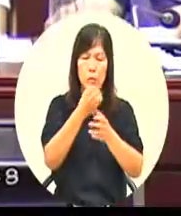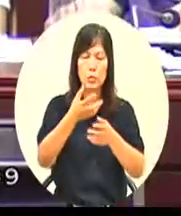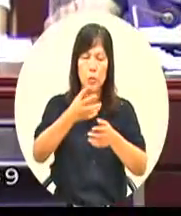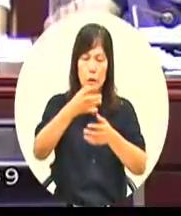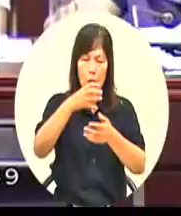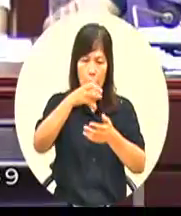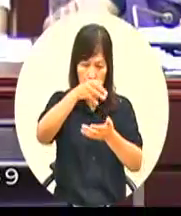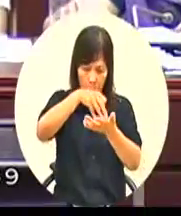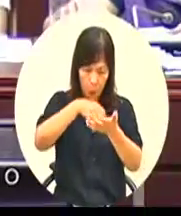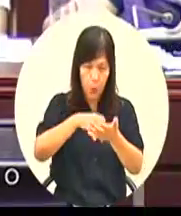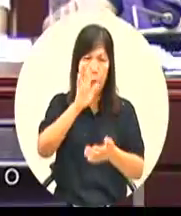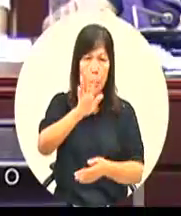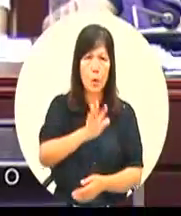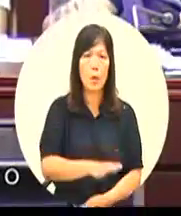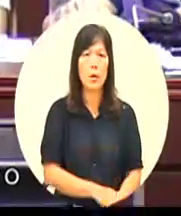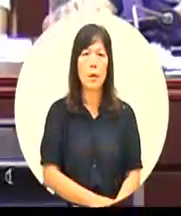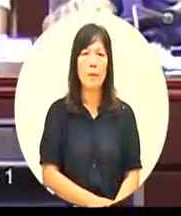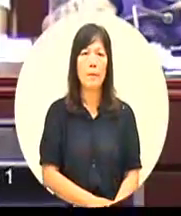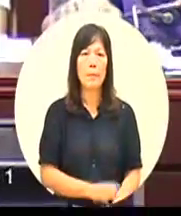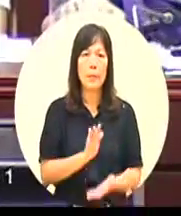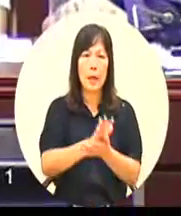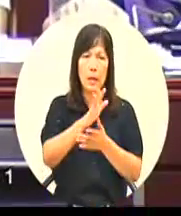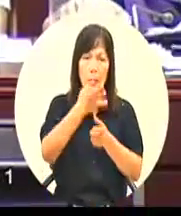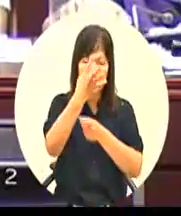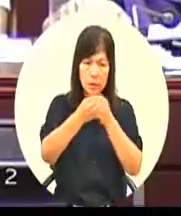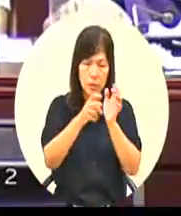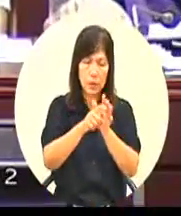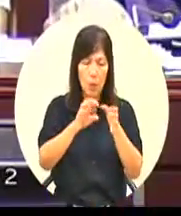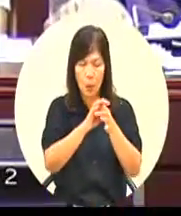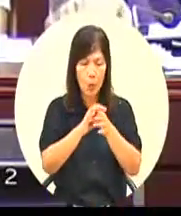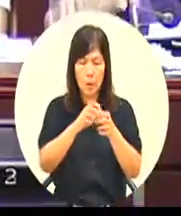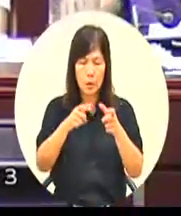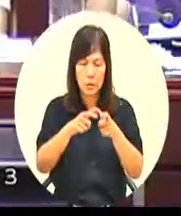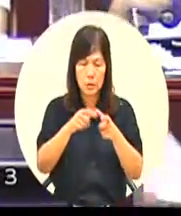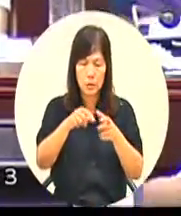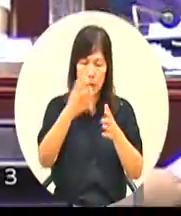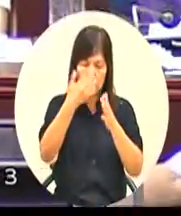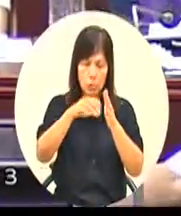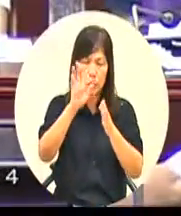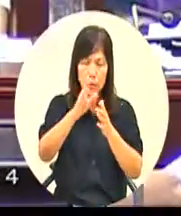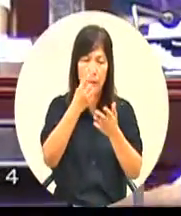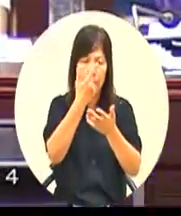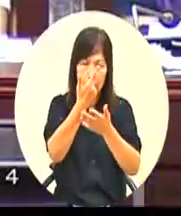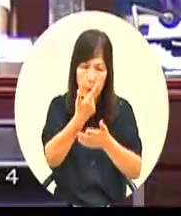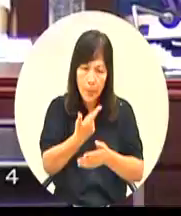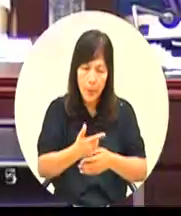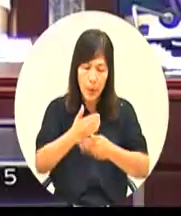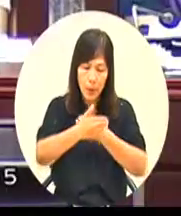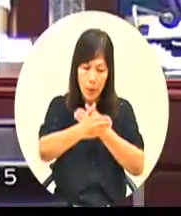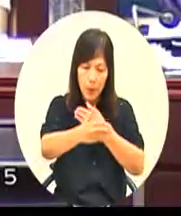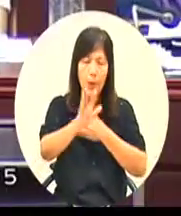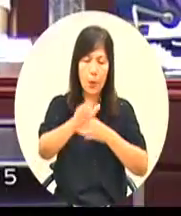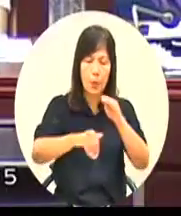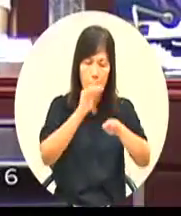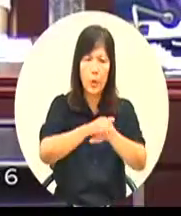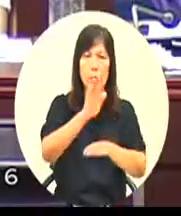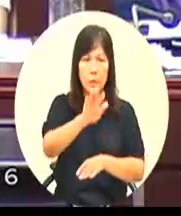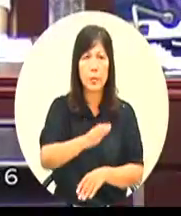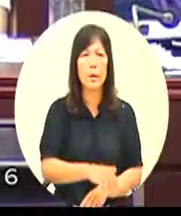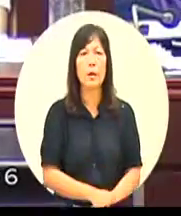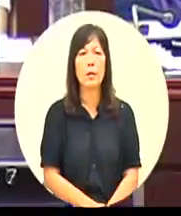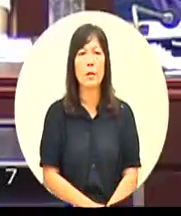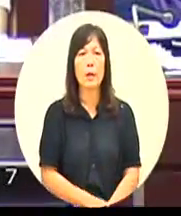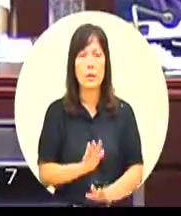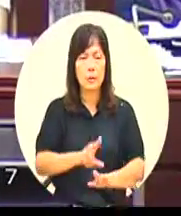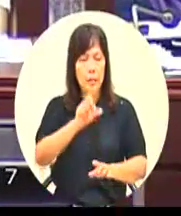需求里头了，那更不要讲这几年你所关心的那些学校大概都逐步都在完成之中那今天你特